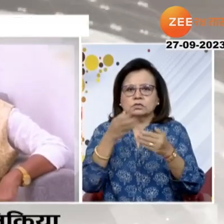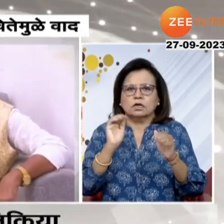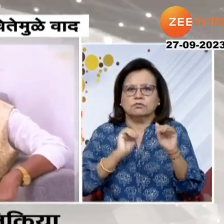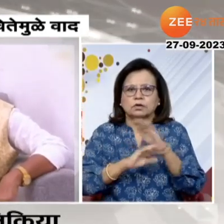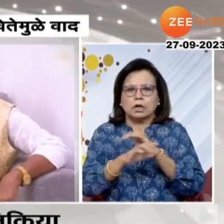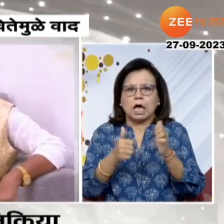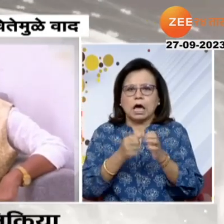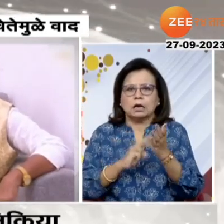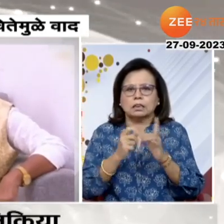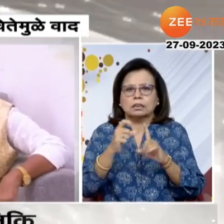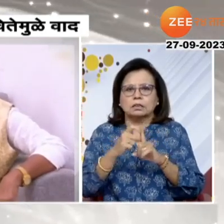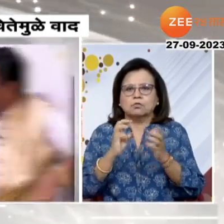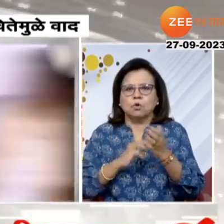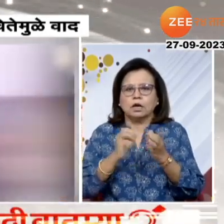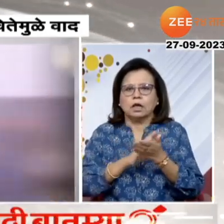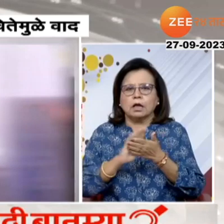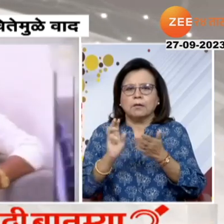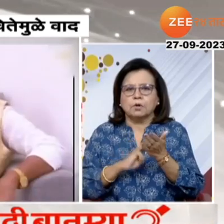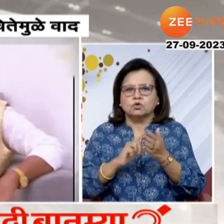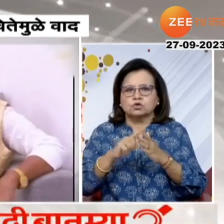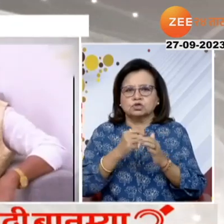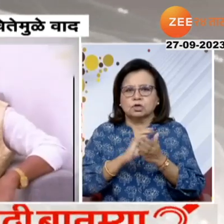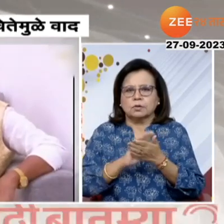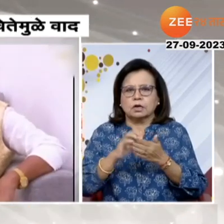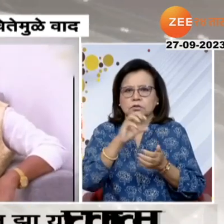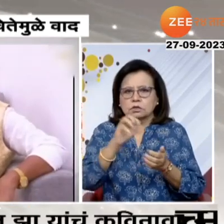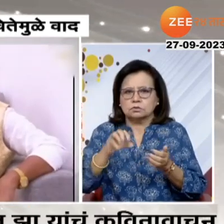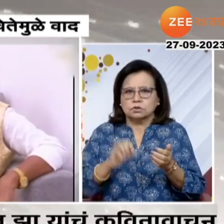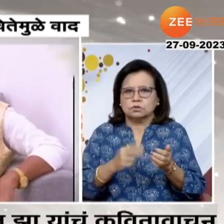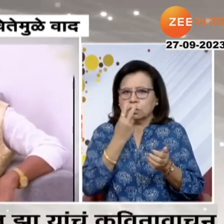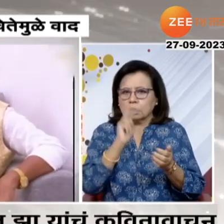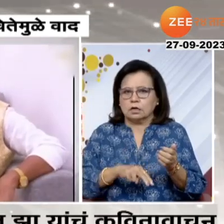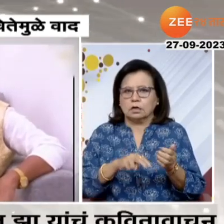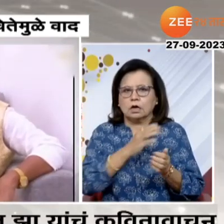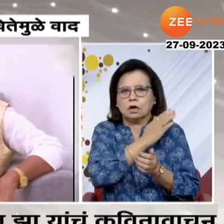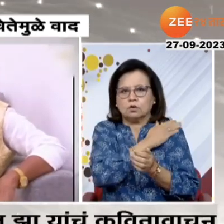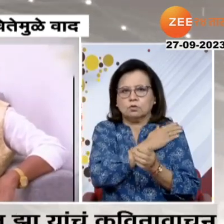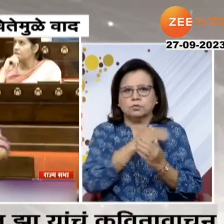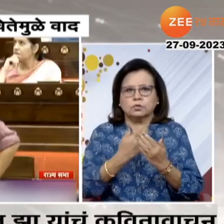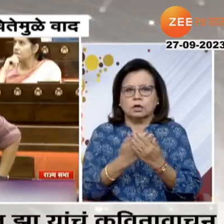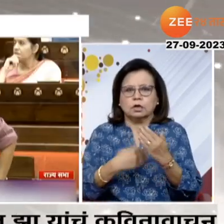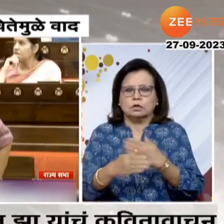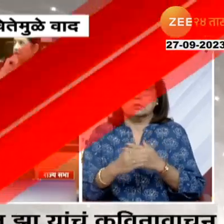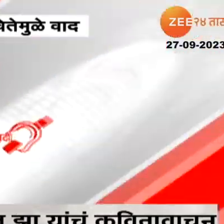तर मनोज झा यांनी विशिष्ट जातीला लक्ष्य केल्याचा आरोप तुरुंगातून सुटलेल्या आनंद मोहन यांनी केलाय.